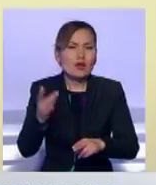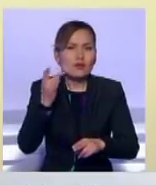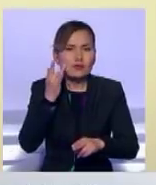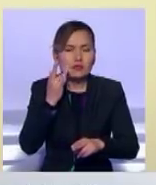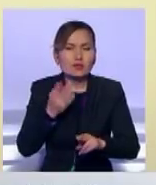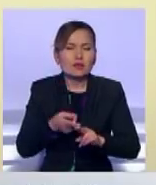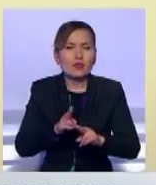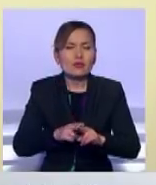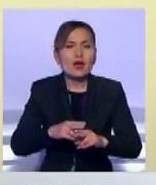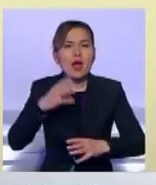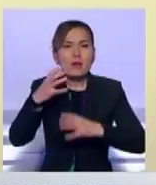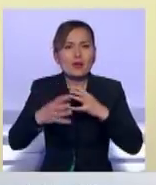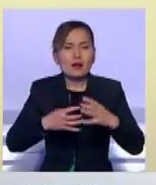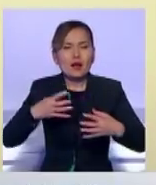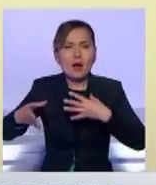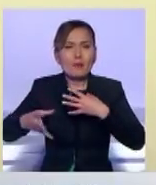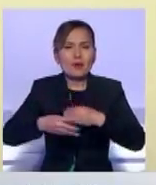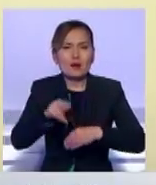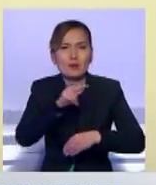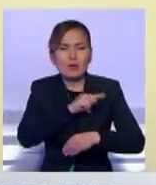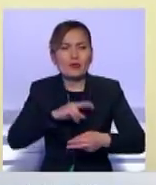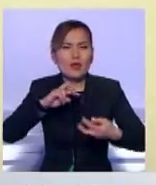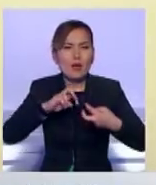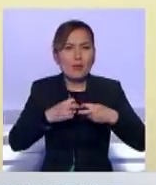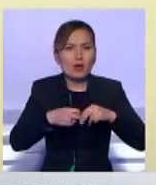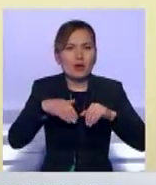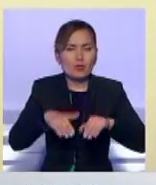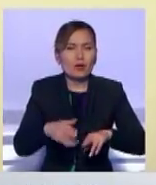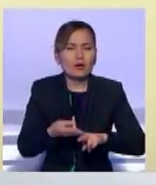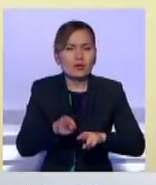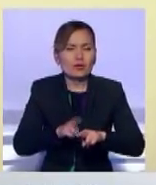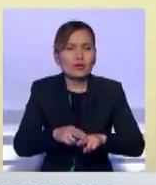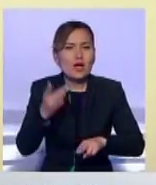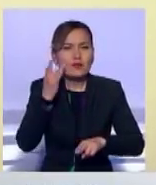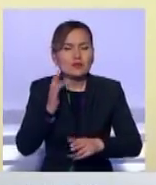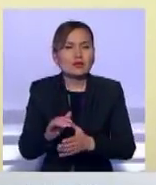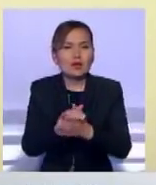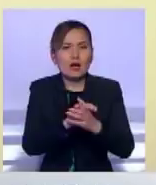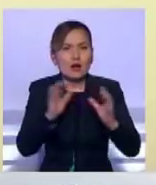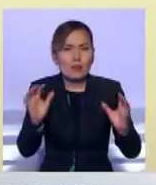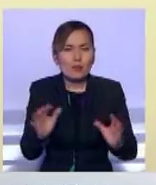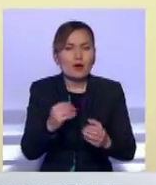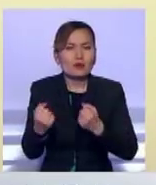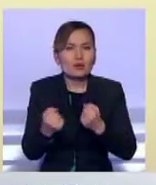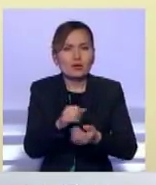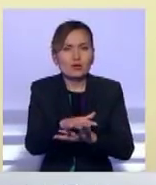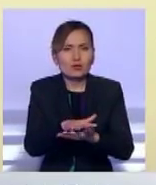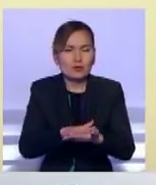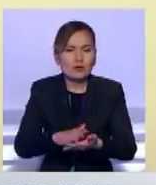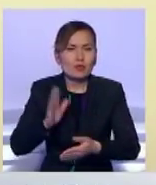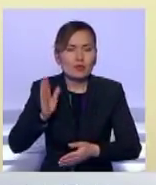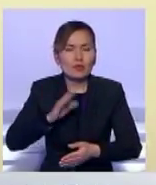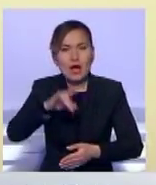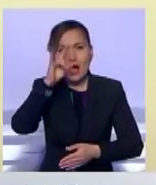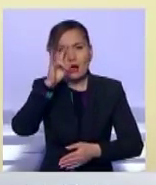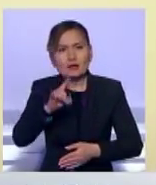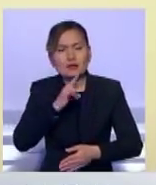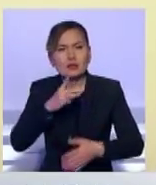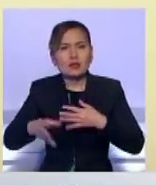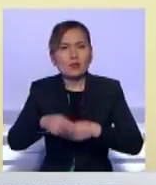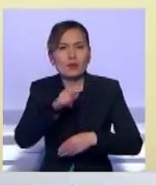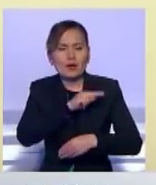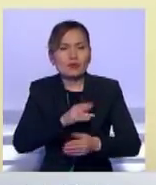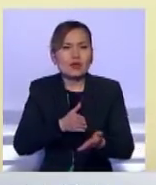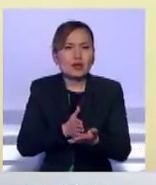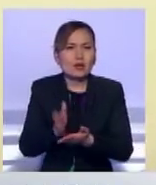өзгеруімен мемлекетаралық байланыстарды дамыту секілді мәселелерді шешу жолындағы аймақтық ынтымақтастығымызды жалғастырамыз. Қазақстандық серіктестеріміз